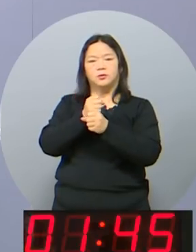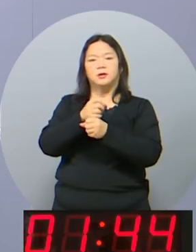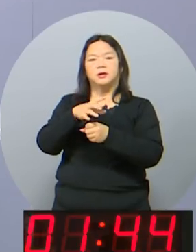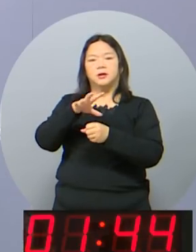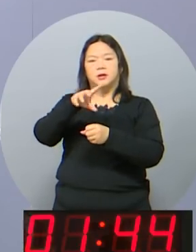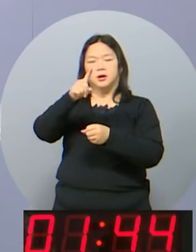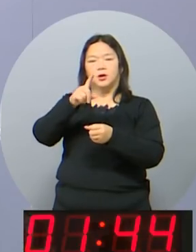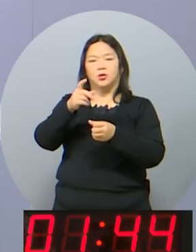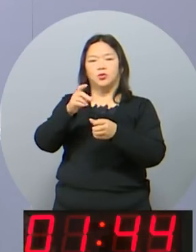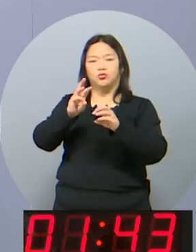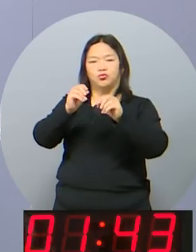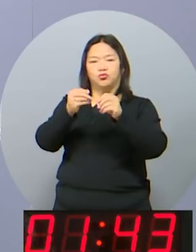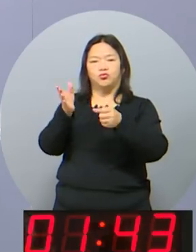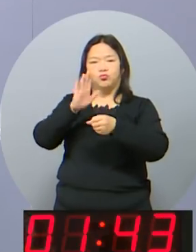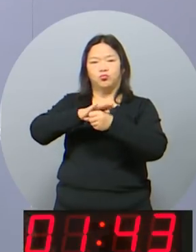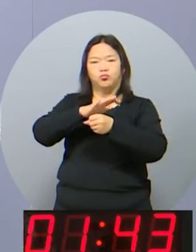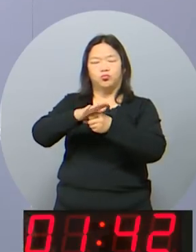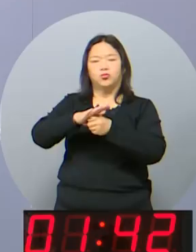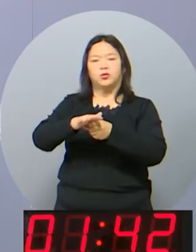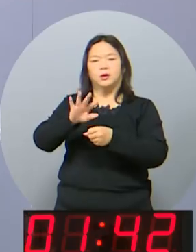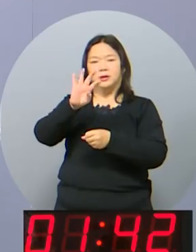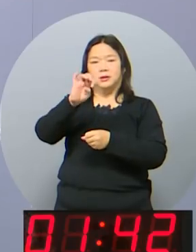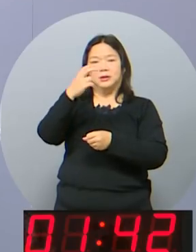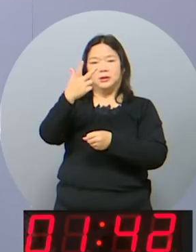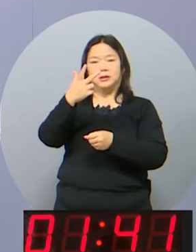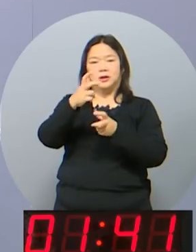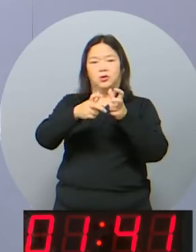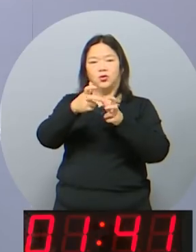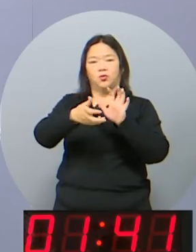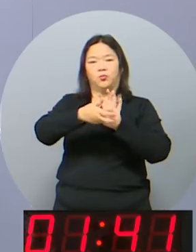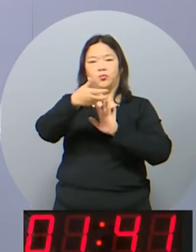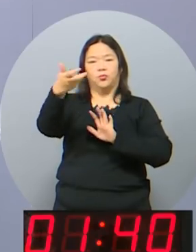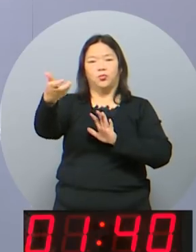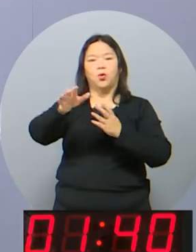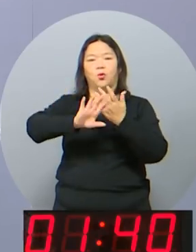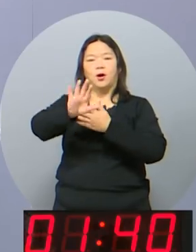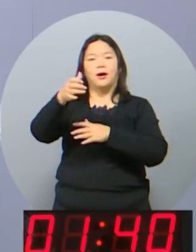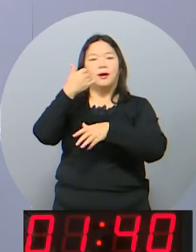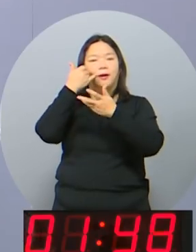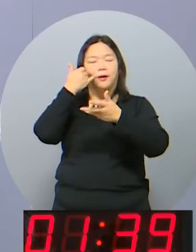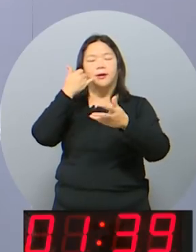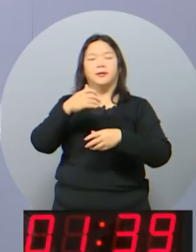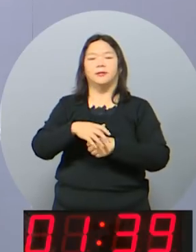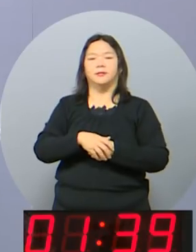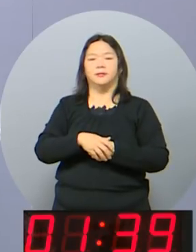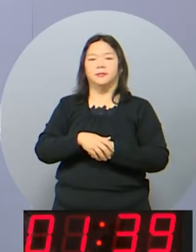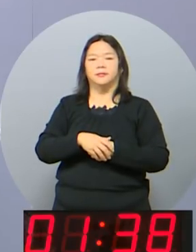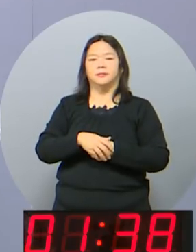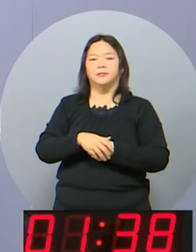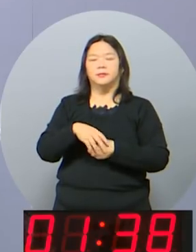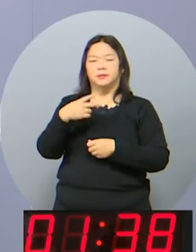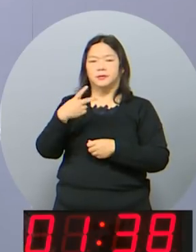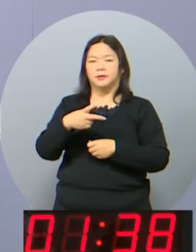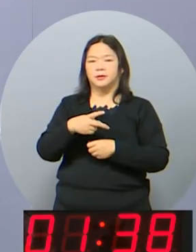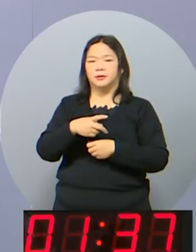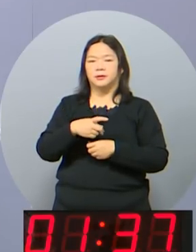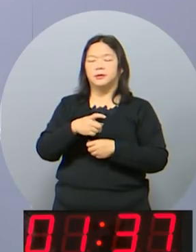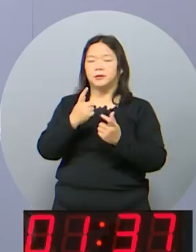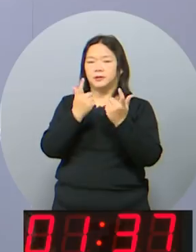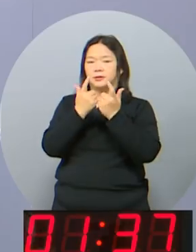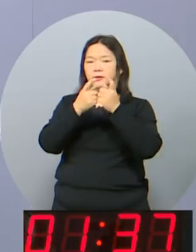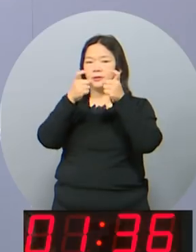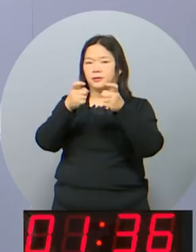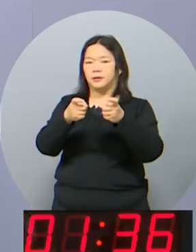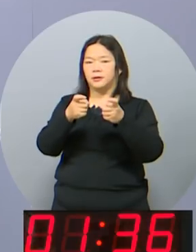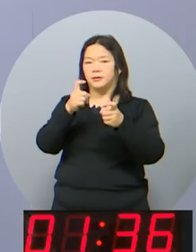土，然后将47座油厂迁移到外海去。那我也要求台北港这一方面